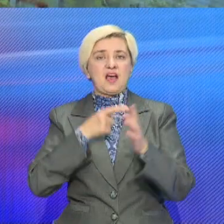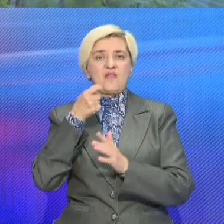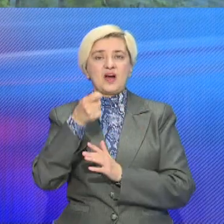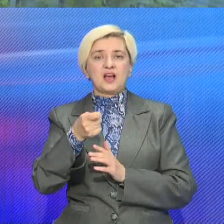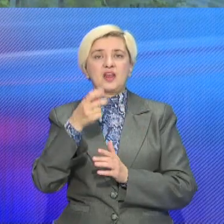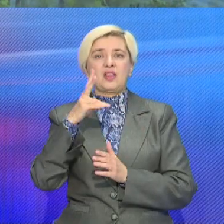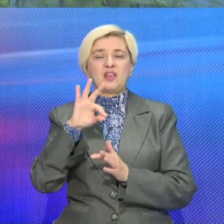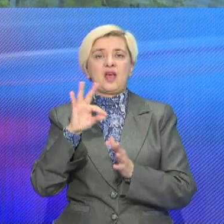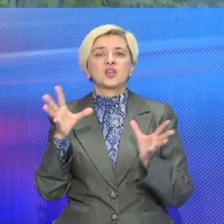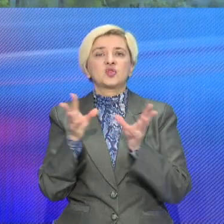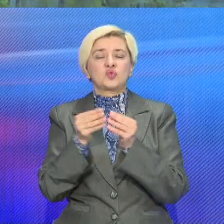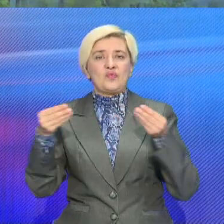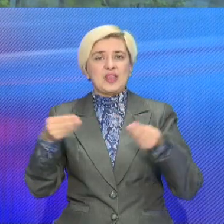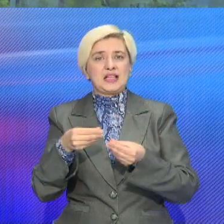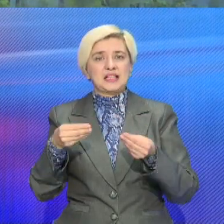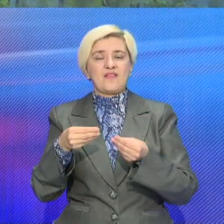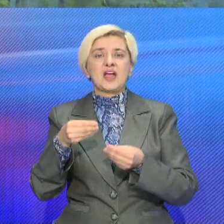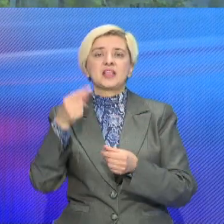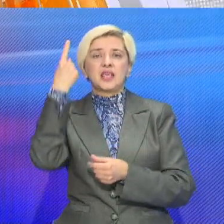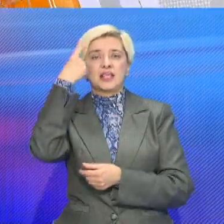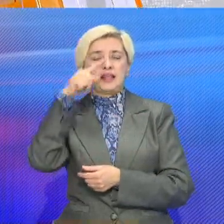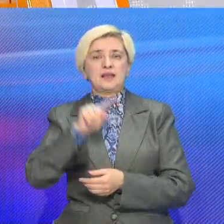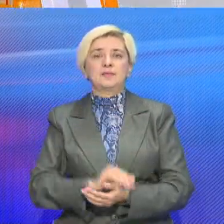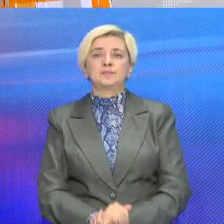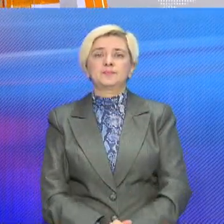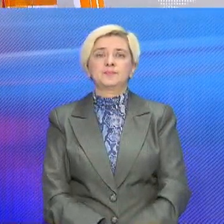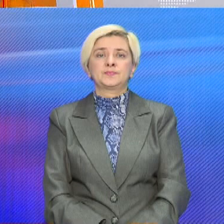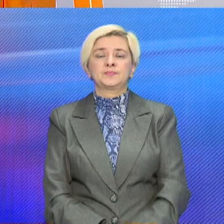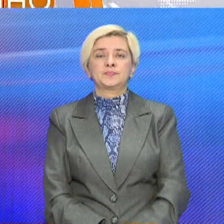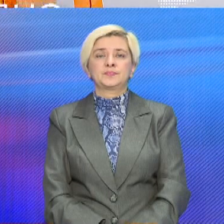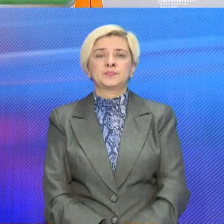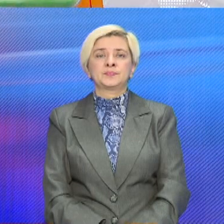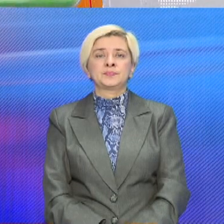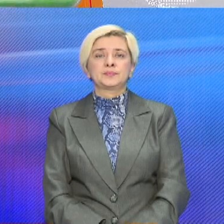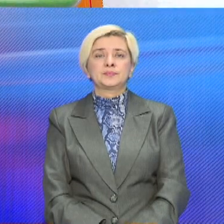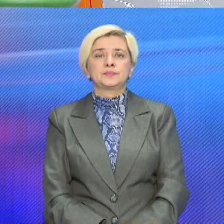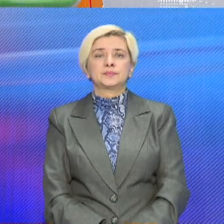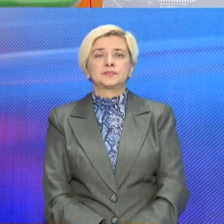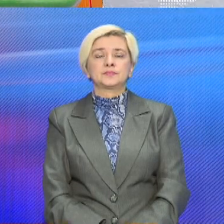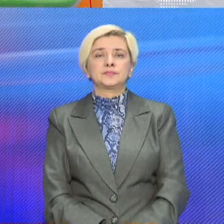Подробязнее в рубрице «Комментарий дня».